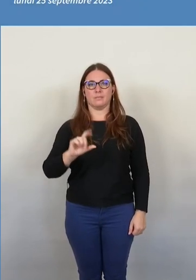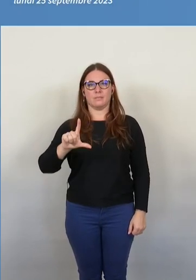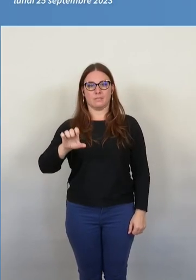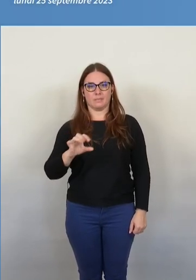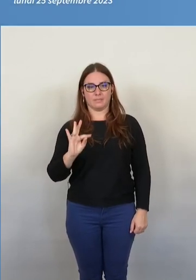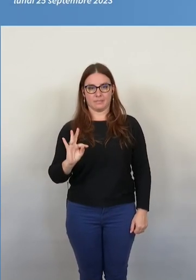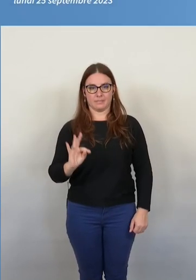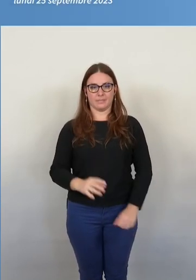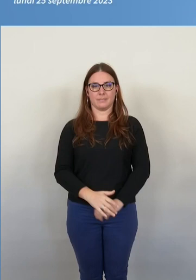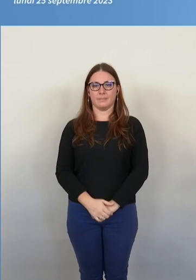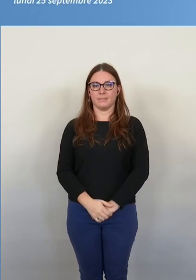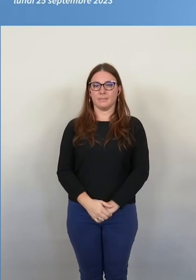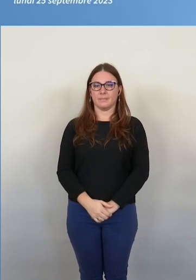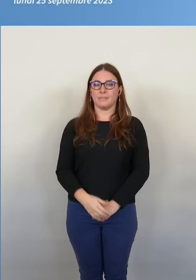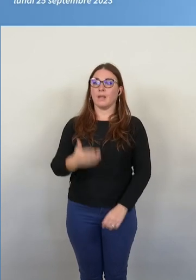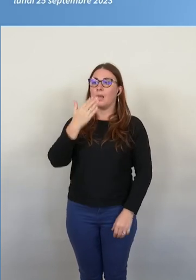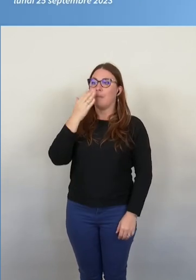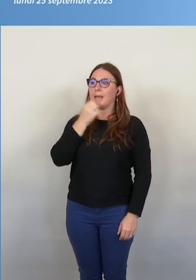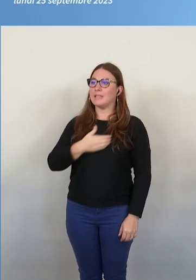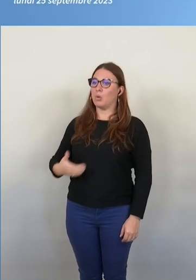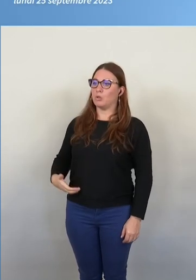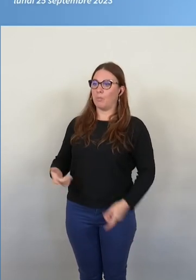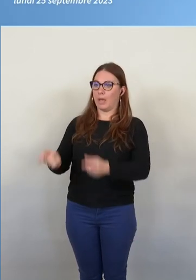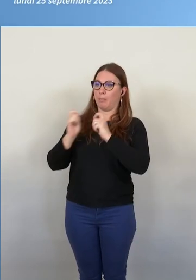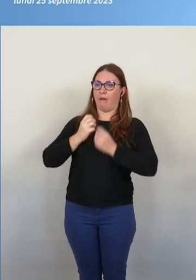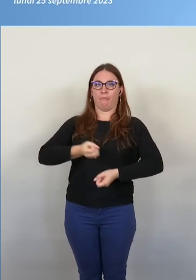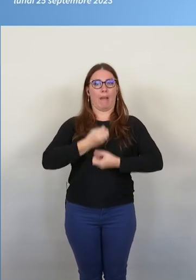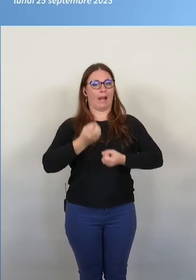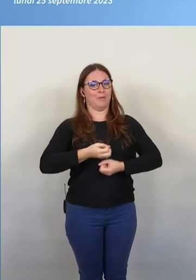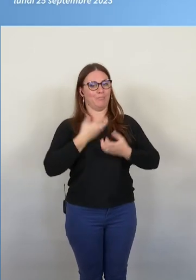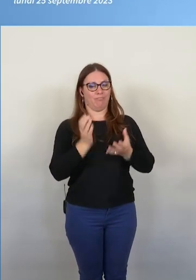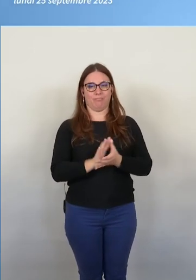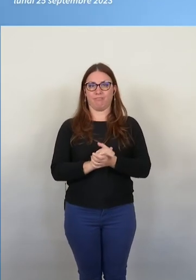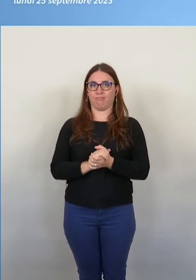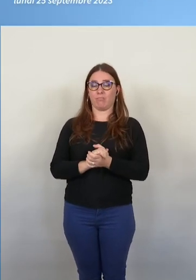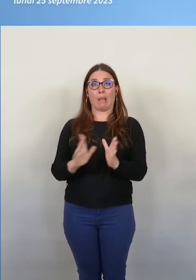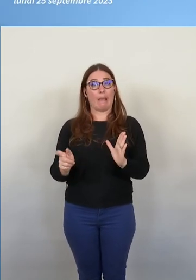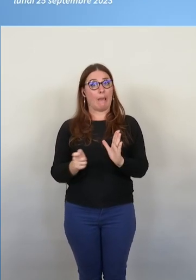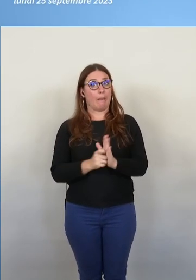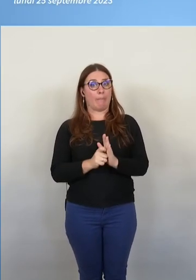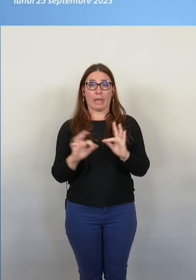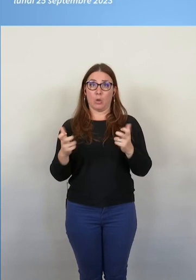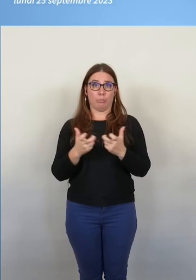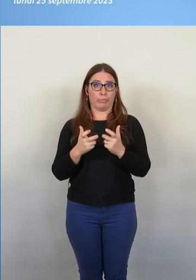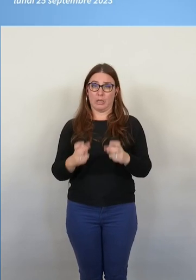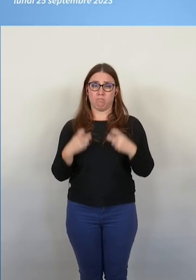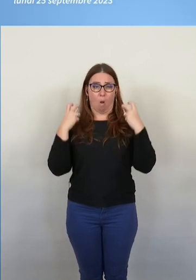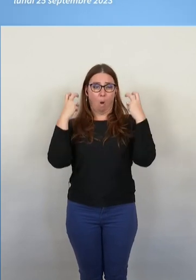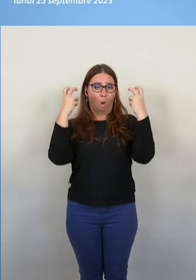Picolet merci Monsieur le Maire de me donner la parole alors nous sommes dans une période d'inflation terrible